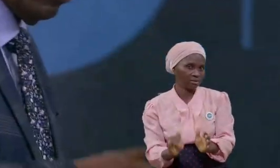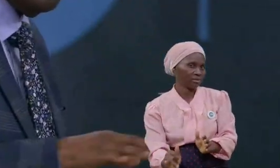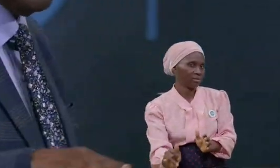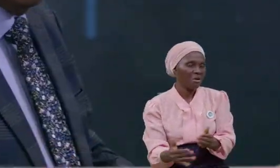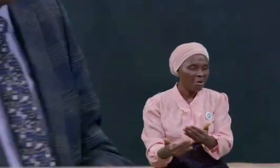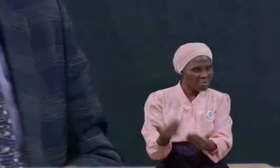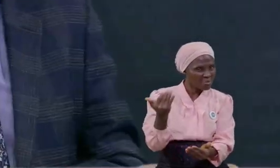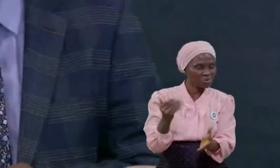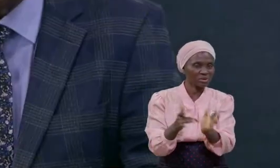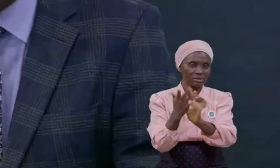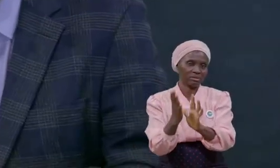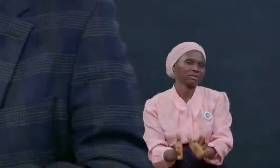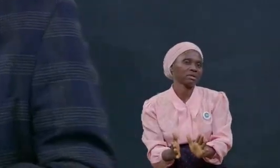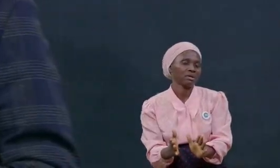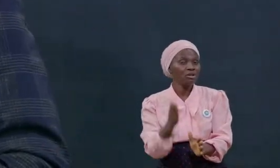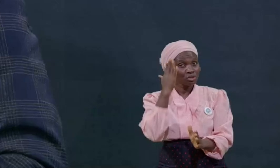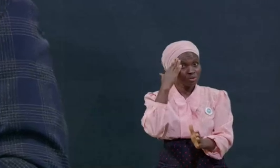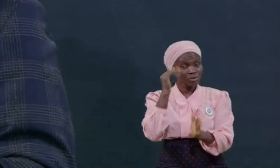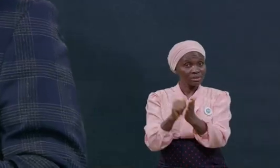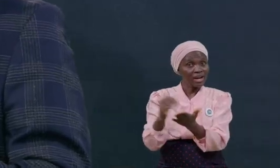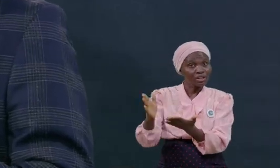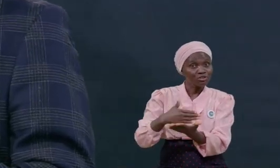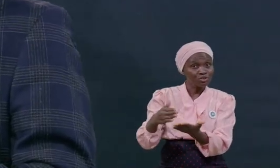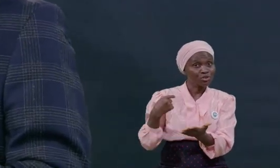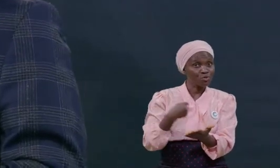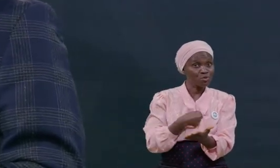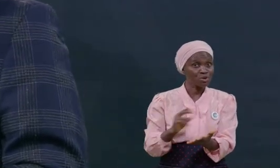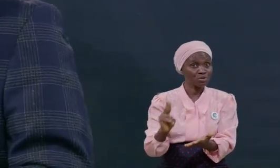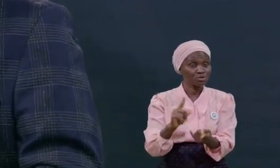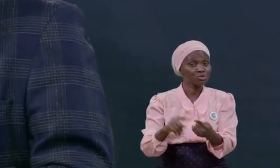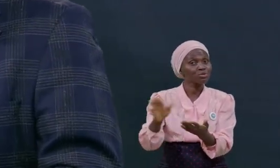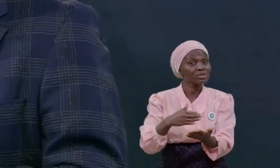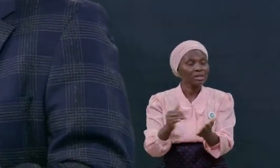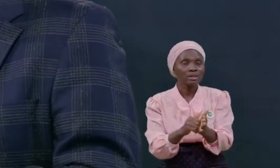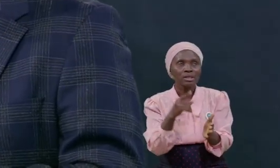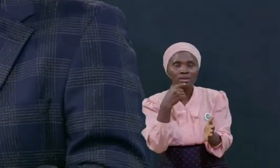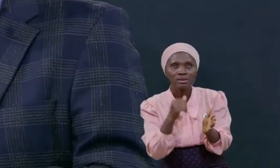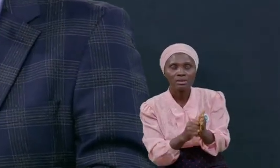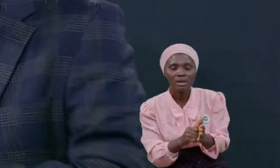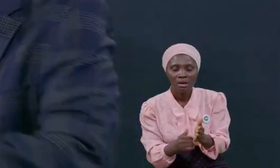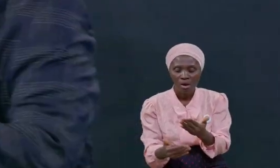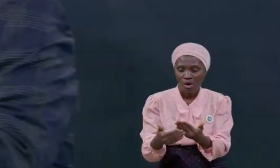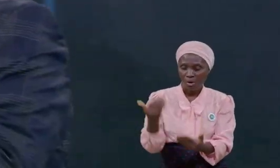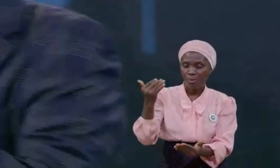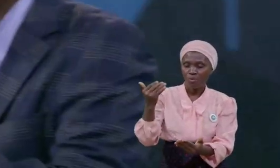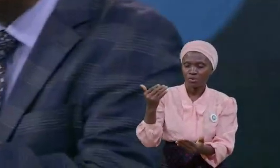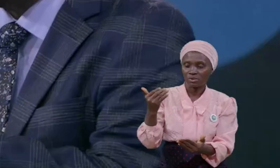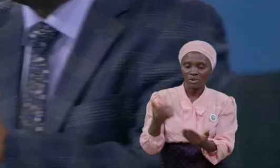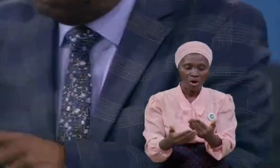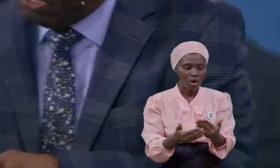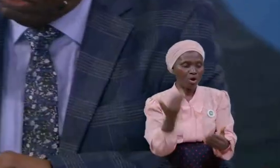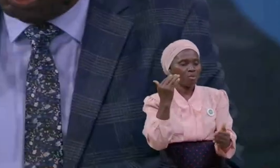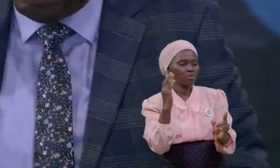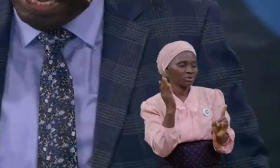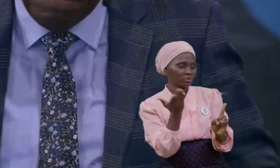savez, vous connaissez ce cantique que nous chantons qui dit « presque persuadé de